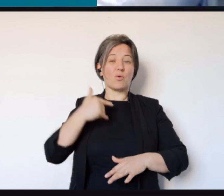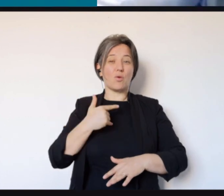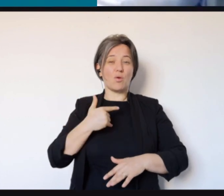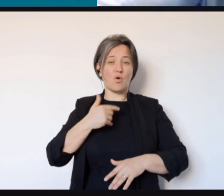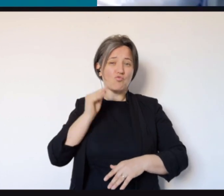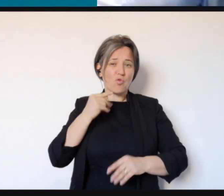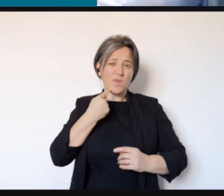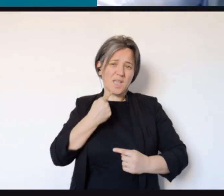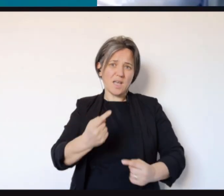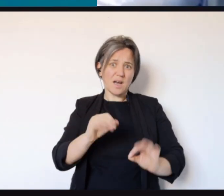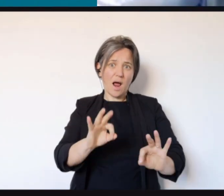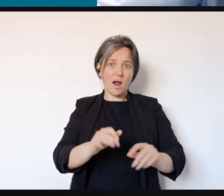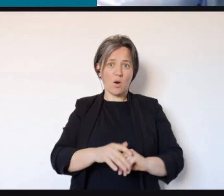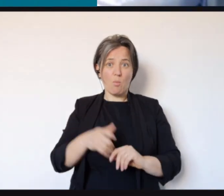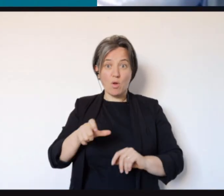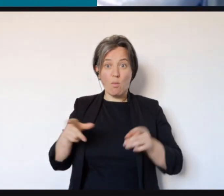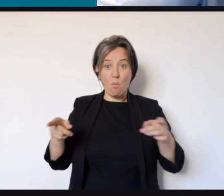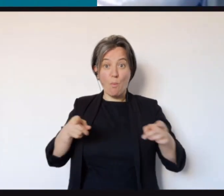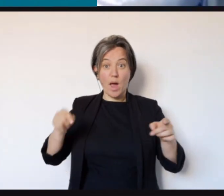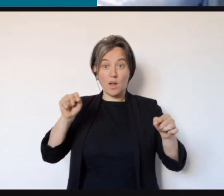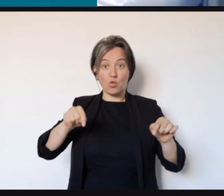perché in quel momento